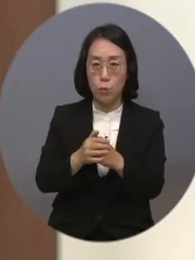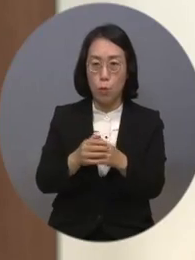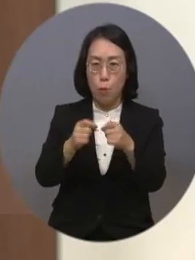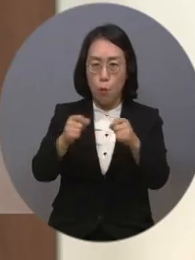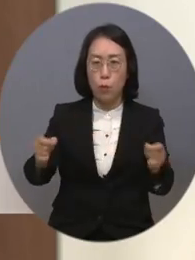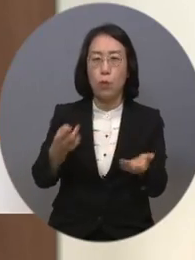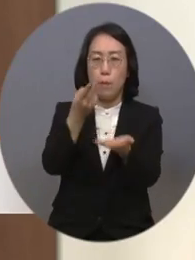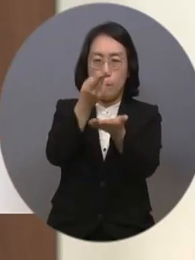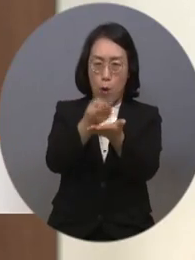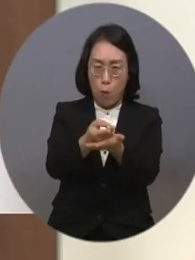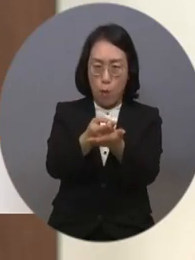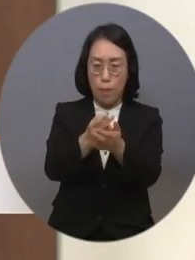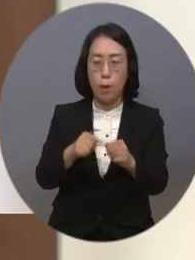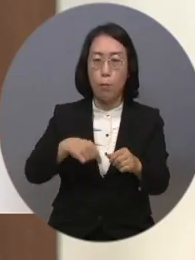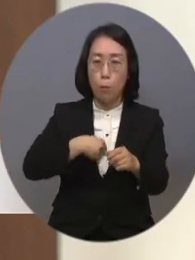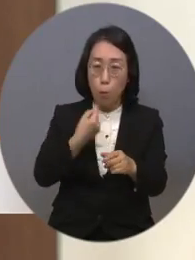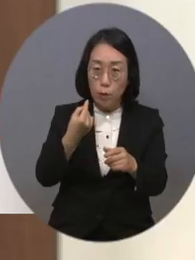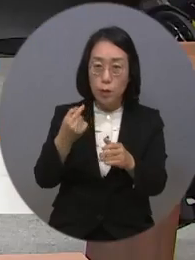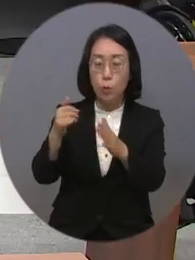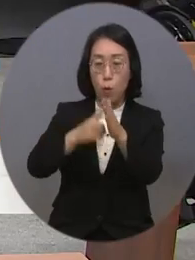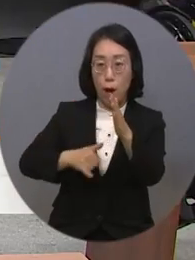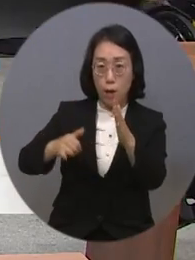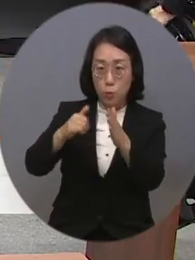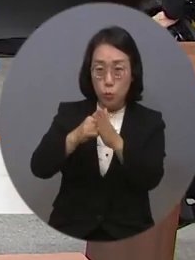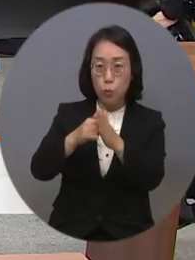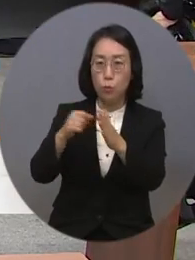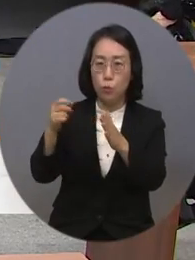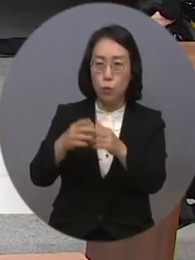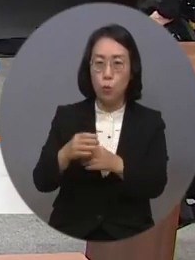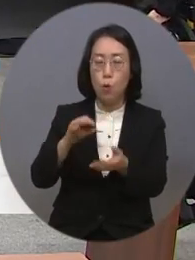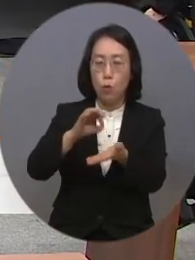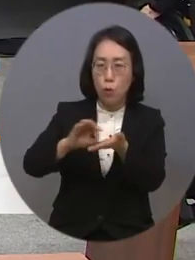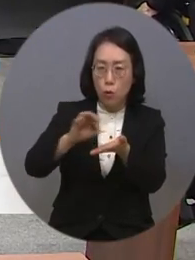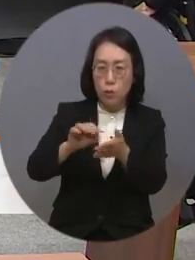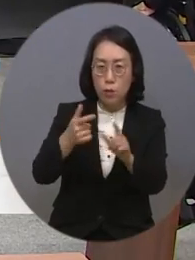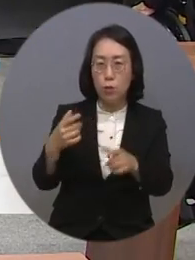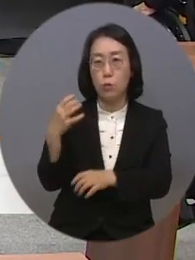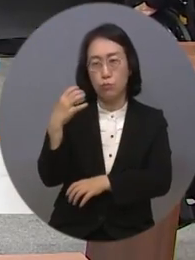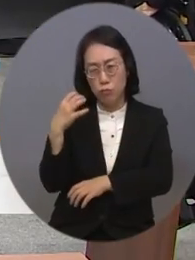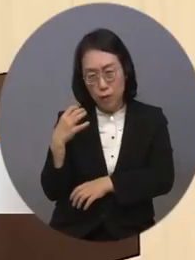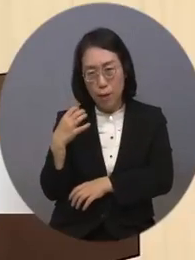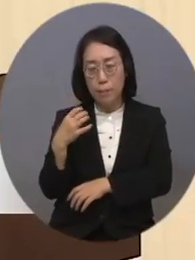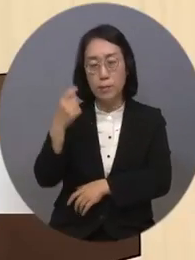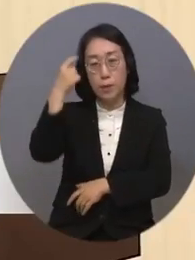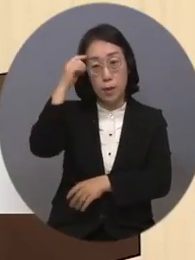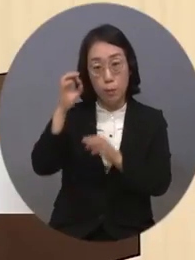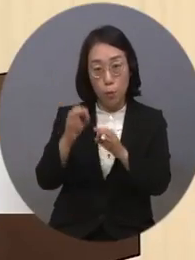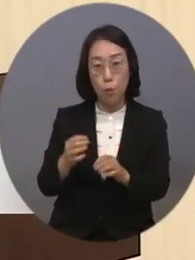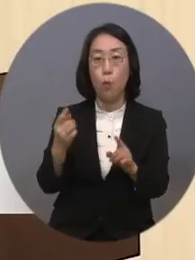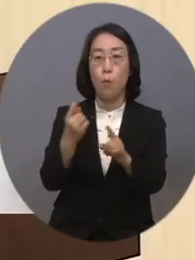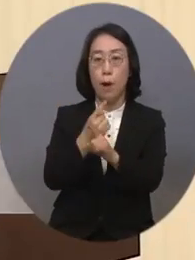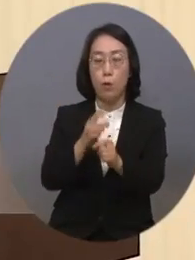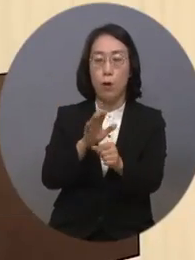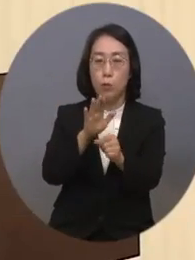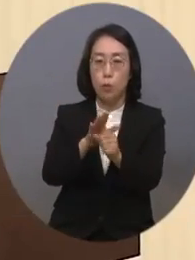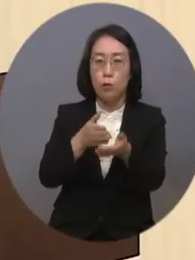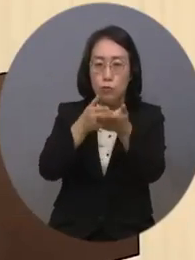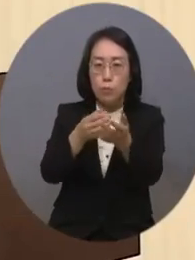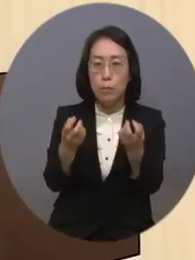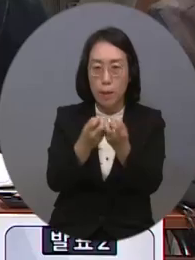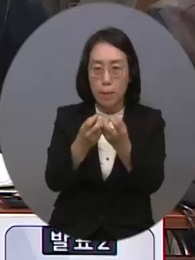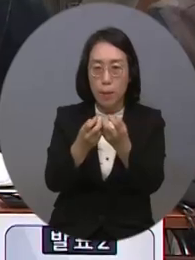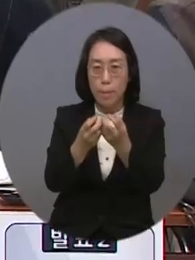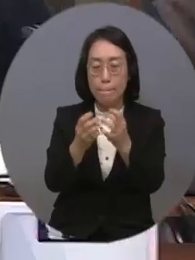생활에 따른 당사자와 가족의 사회, 경제적 부담을 살펴보고 개선 방안을 제시하는 자리로